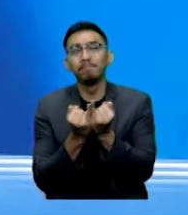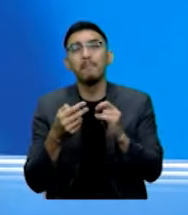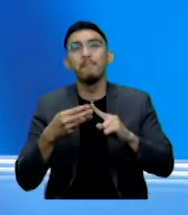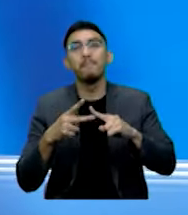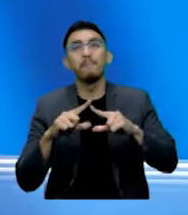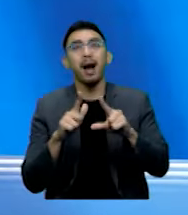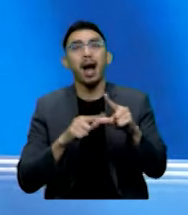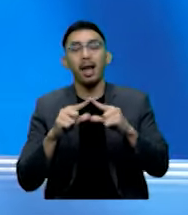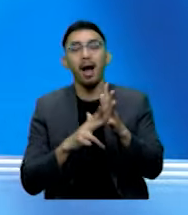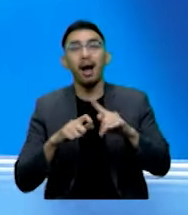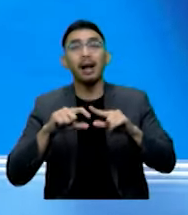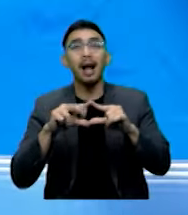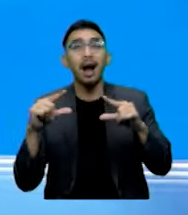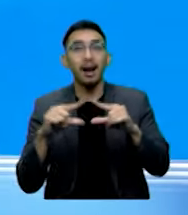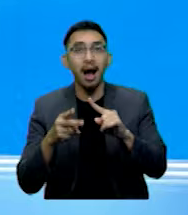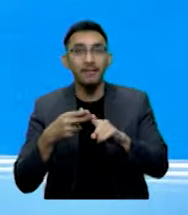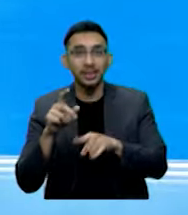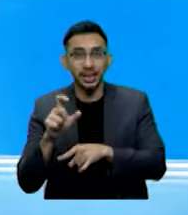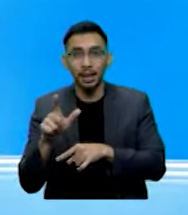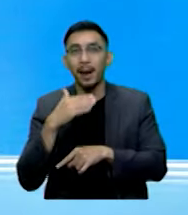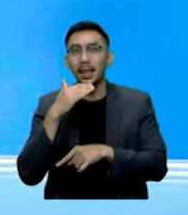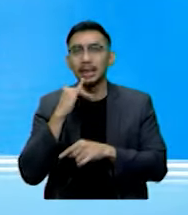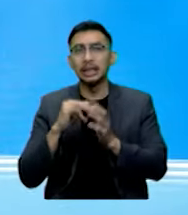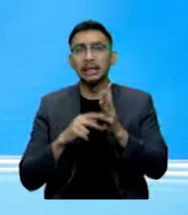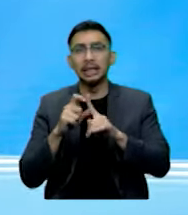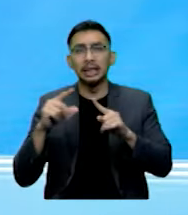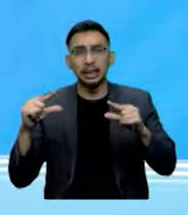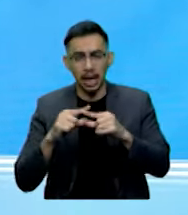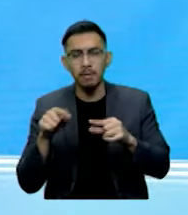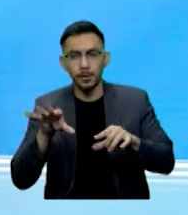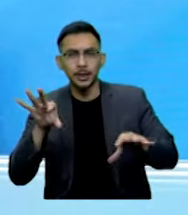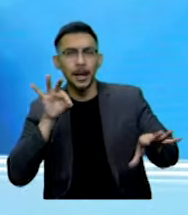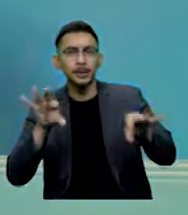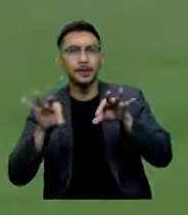uji tanding ini, pelatih Indra Syafri akan kembali menyeleksi pemain yang akan dibawanya.